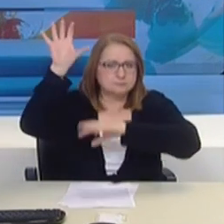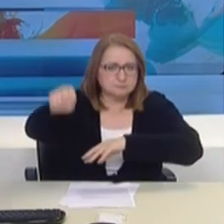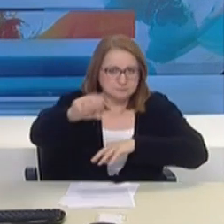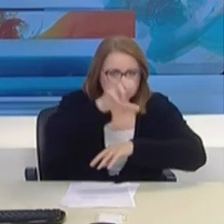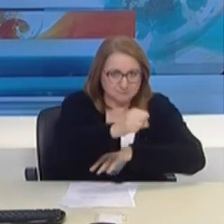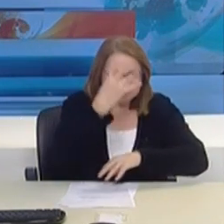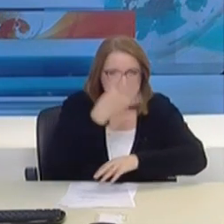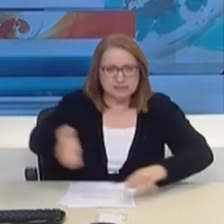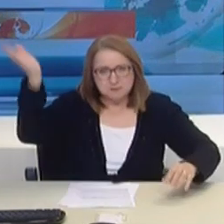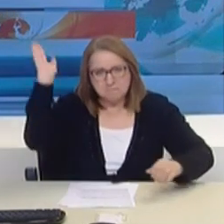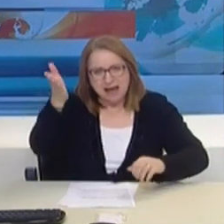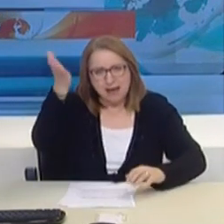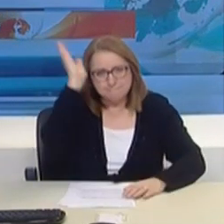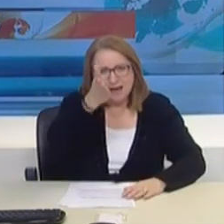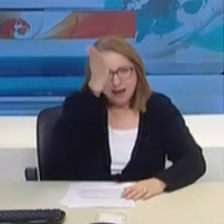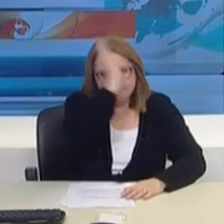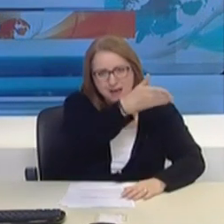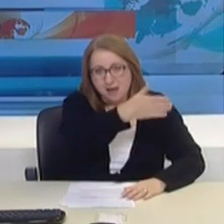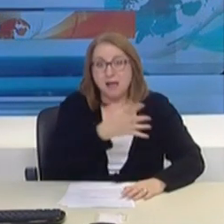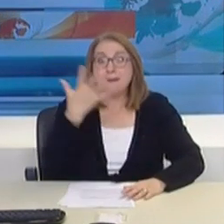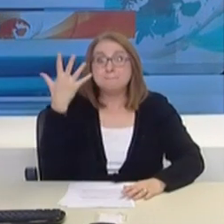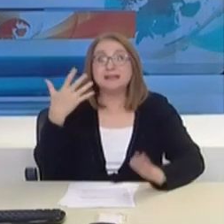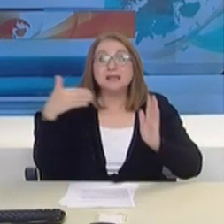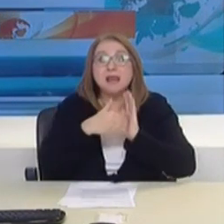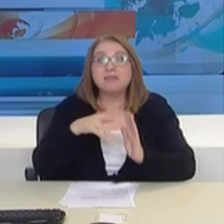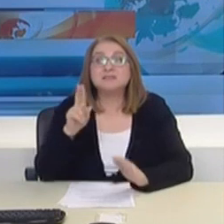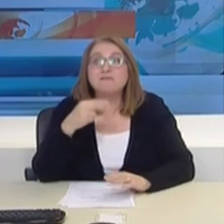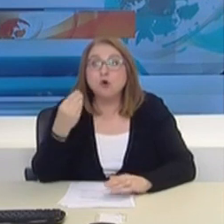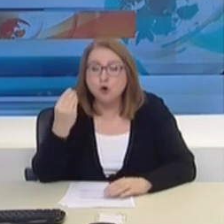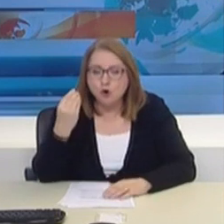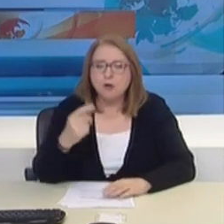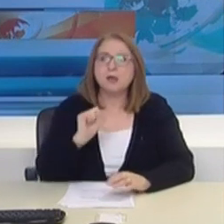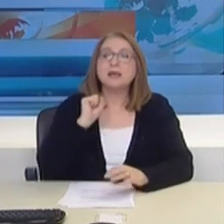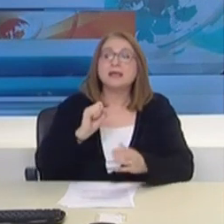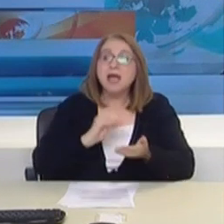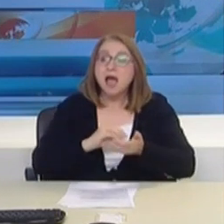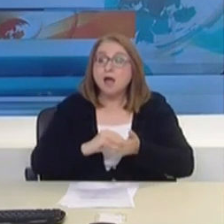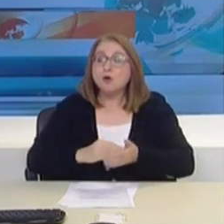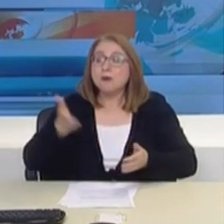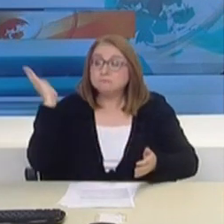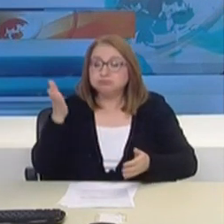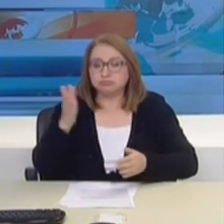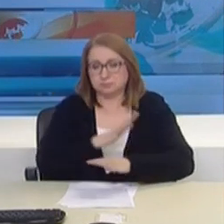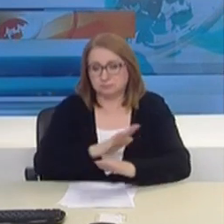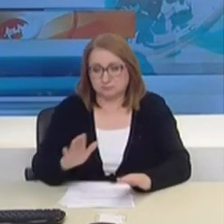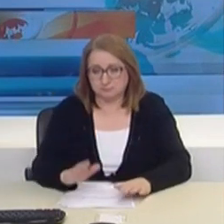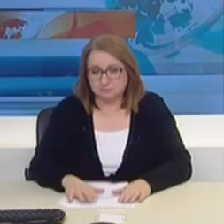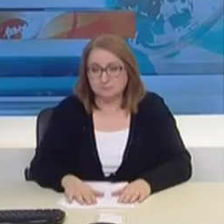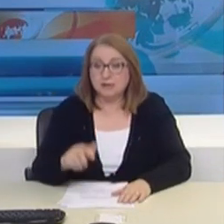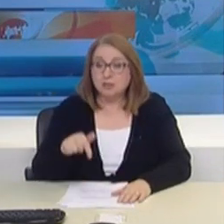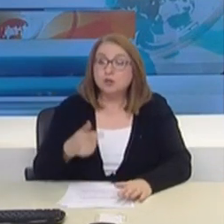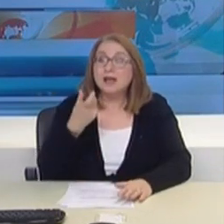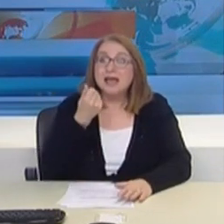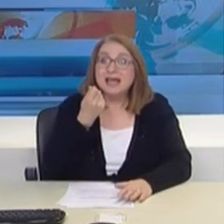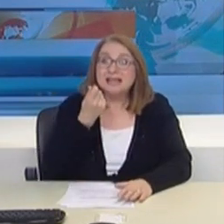προβλεπόμενα πρόστιμα των 5.000 ευρώ και ασκήθηκαν οι ποινικές διώξεις. Πρέπει να τονιστεί στο σημείο αυτό ότι τα χρήματα τα οποία